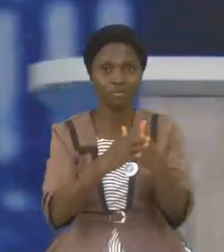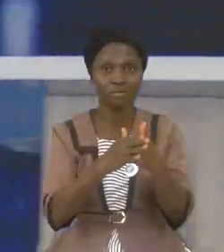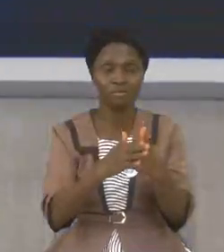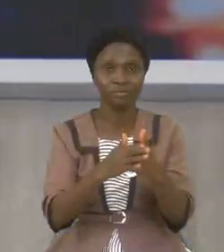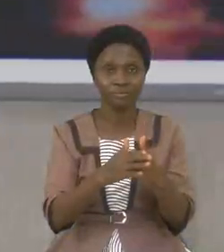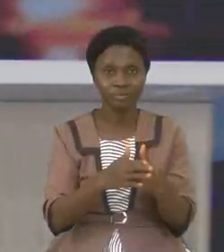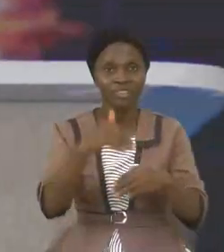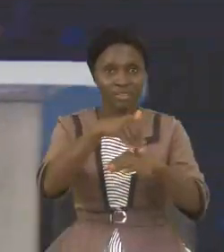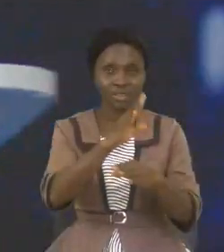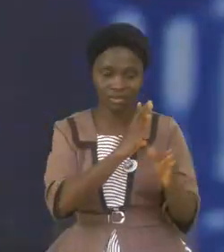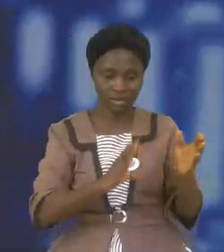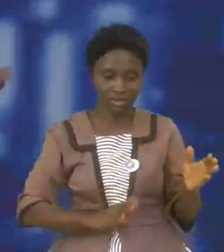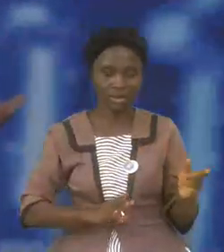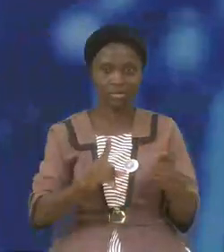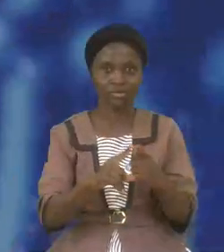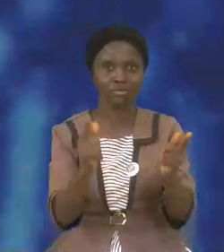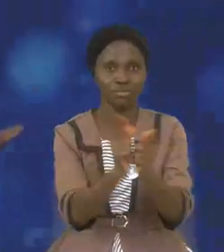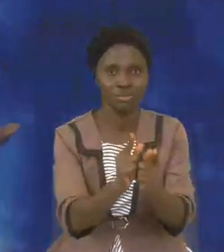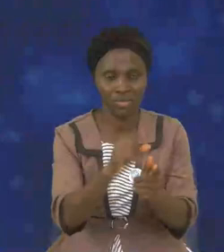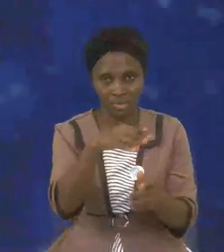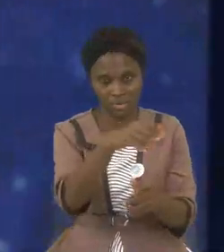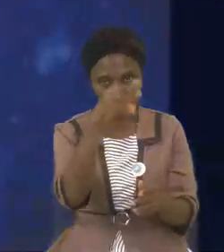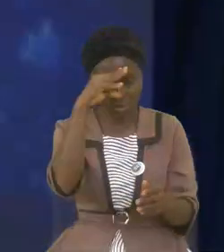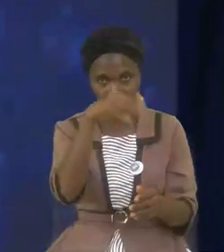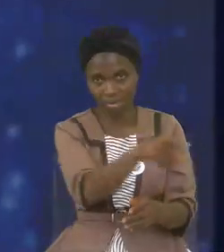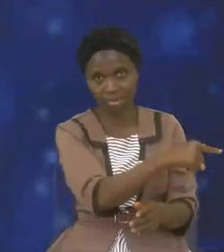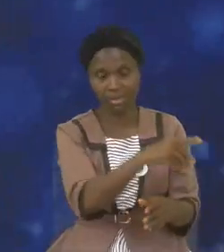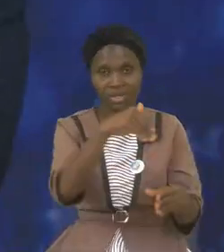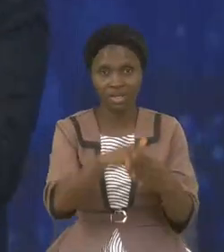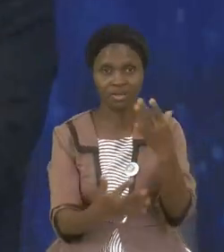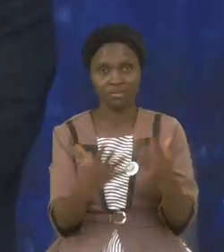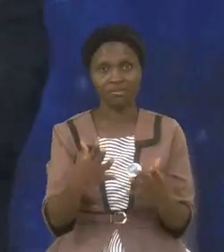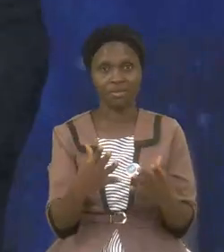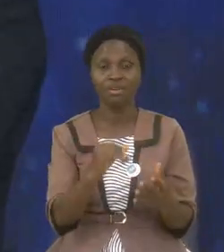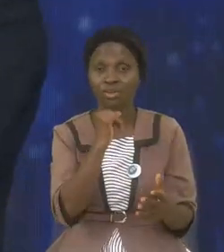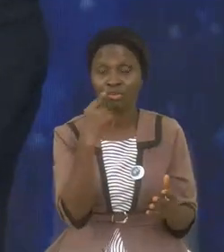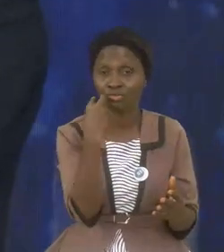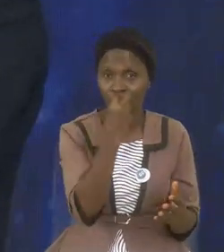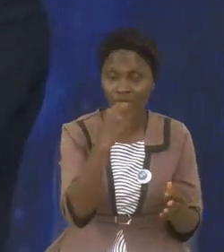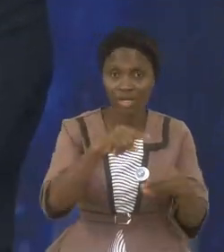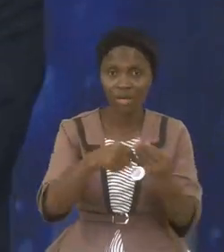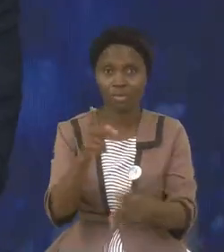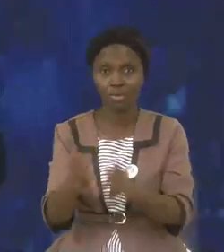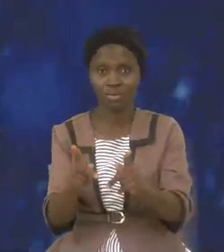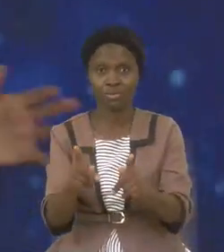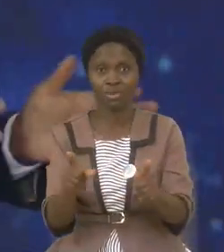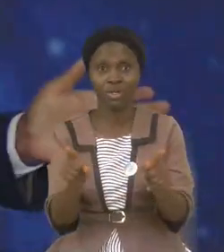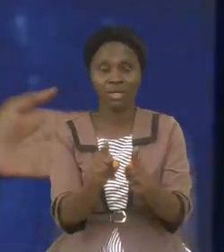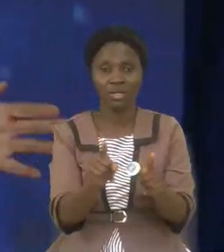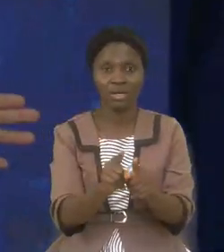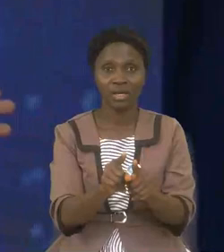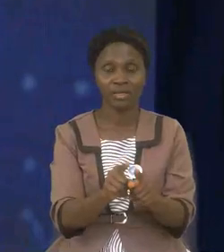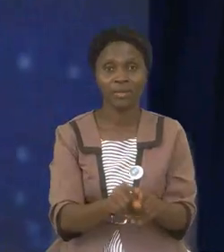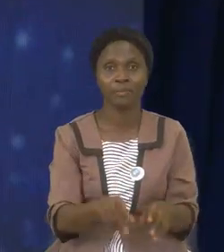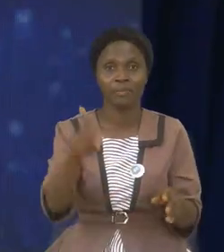devant le Seigneur. Le Seigneur, le Dieu du ciel, a envoyé Christ vers eux. Ceci ne fait pas référence à Pierre,